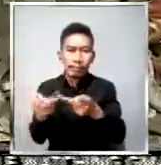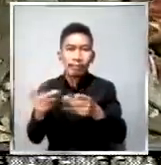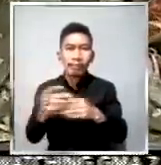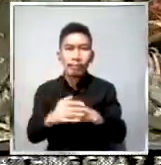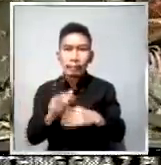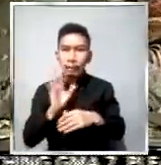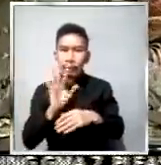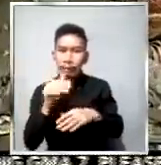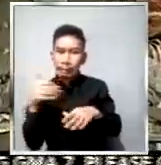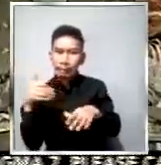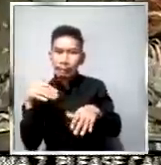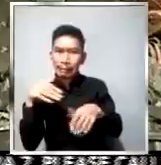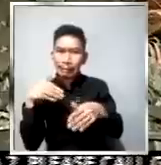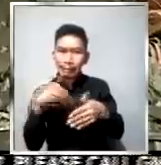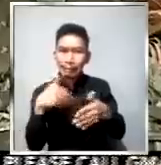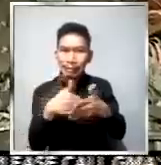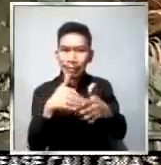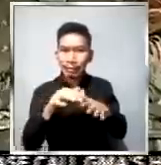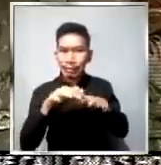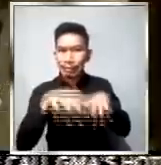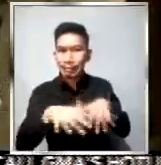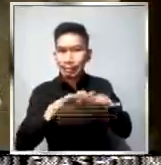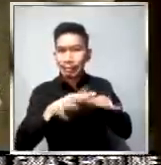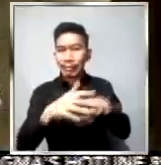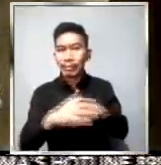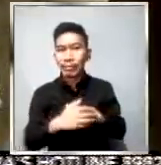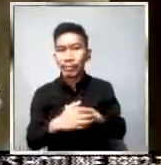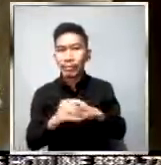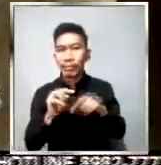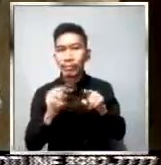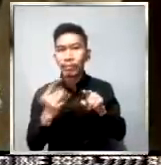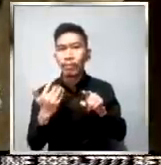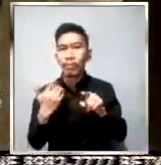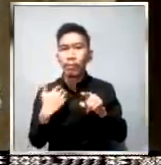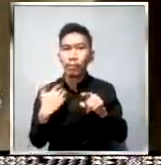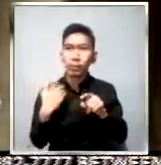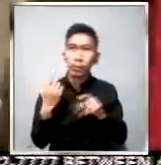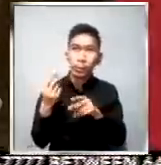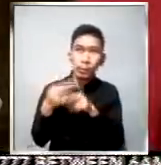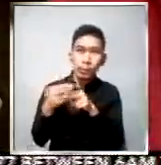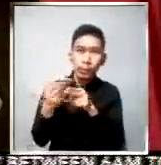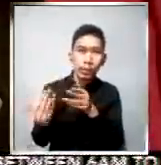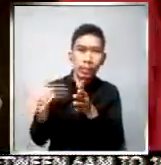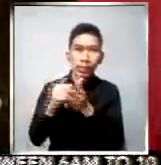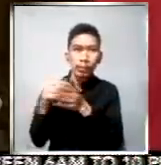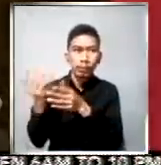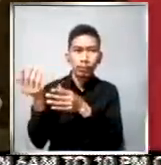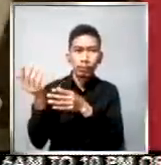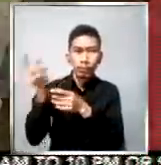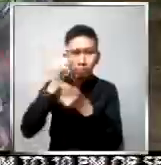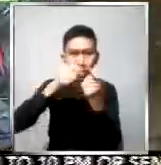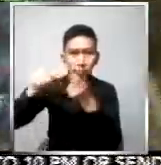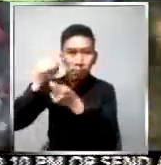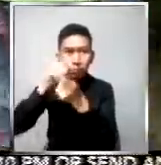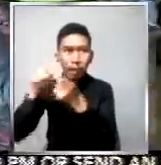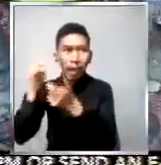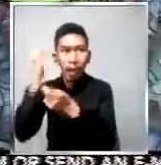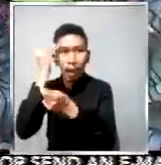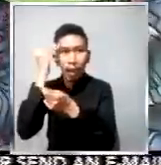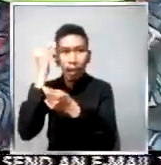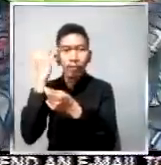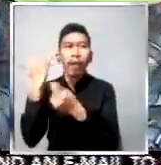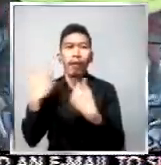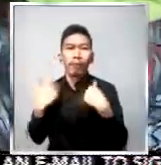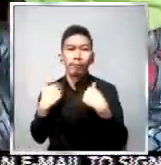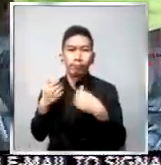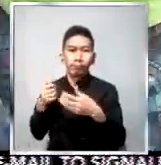malalaking alon dahil sa isa pang nagbabadyang bagyo, dali-dali namang nilagyan ng semento ni Johnny ang ilalim ng kanyang konkretong bahay. Hindi raw inakala